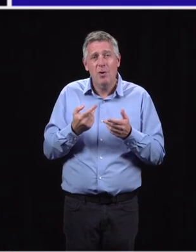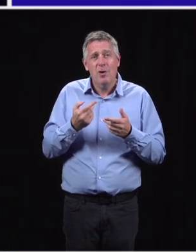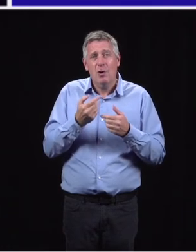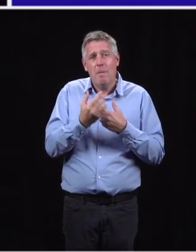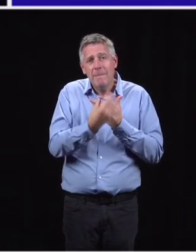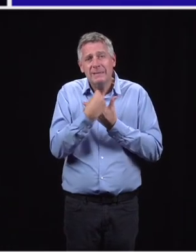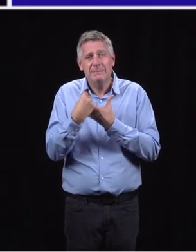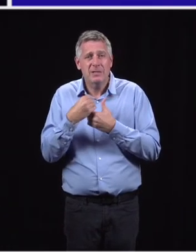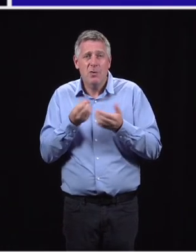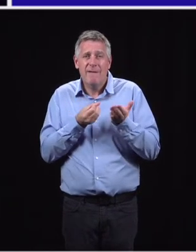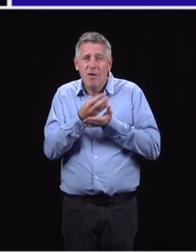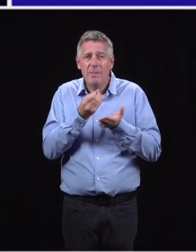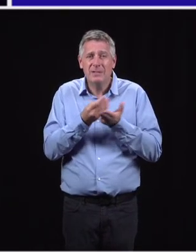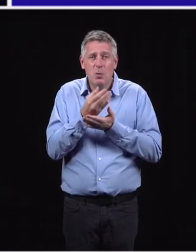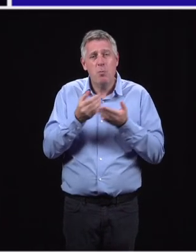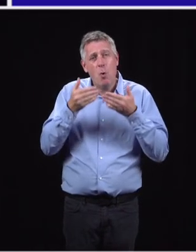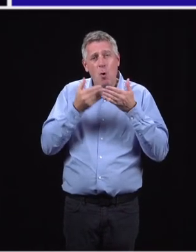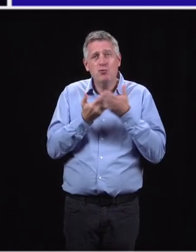nos